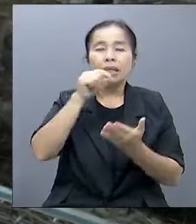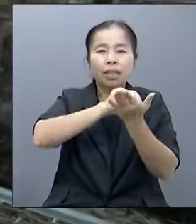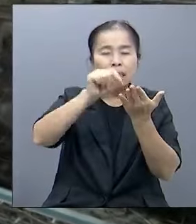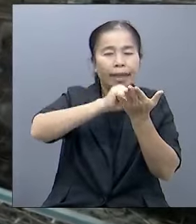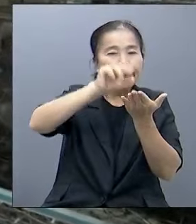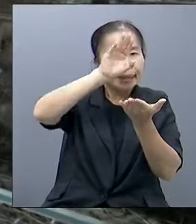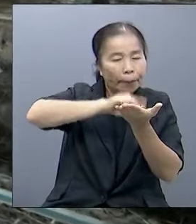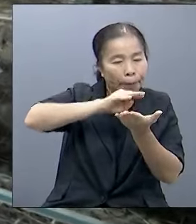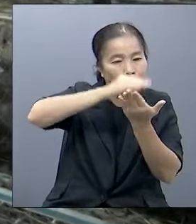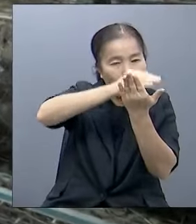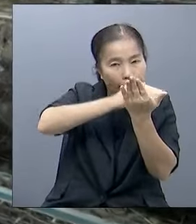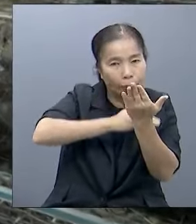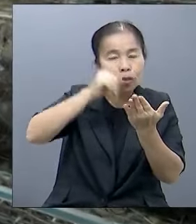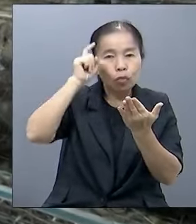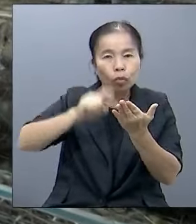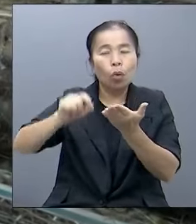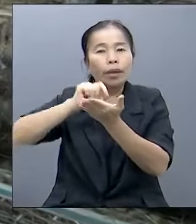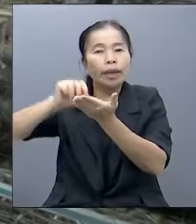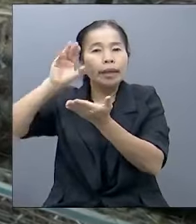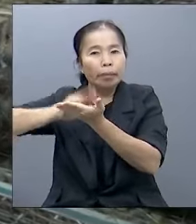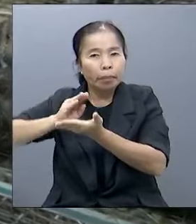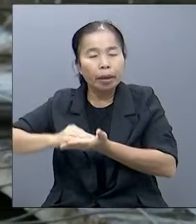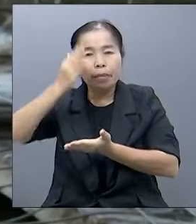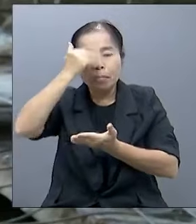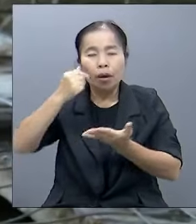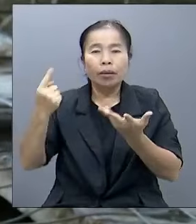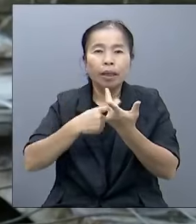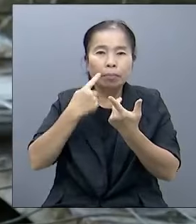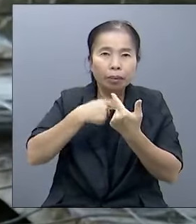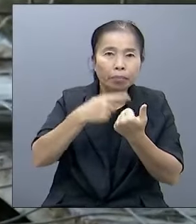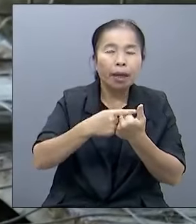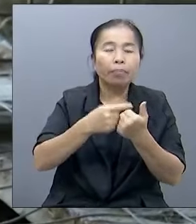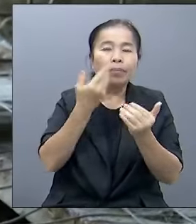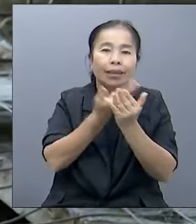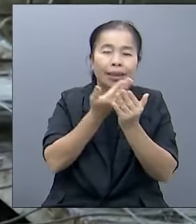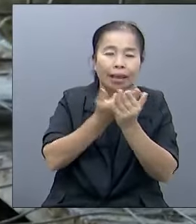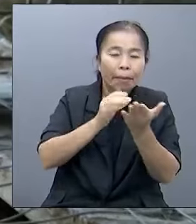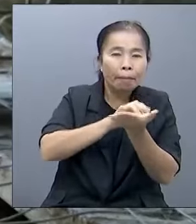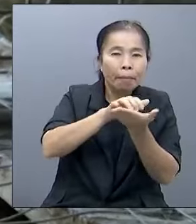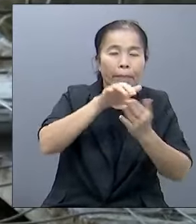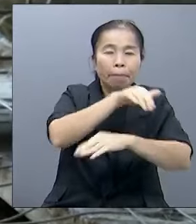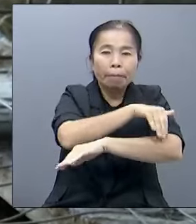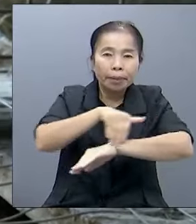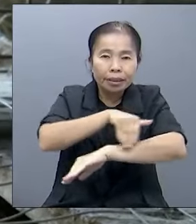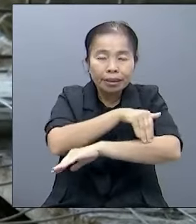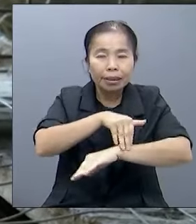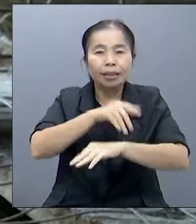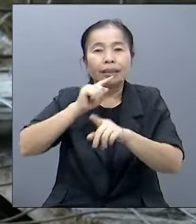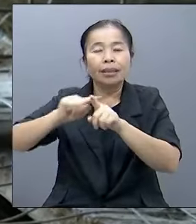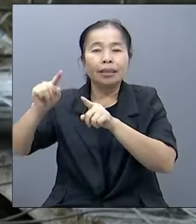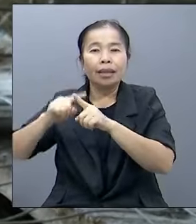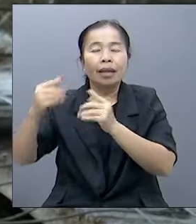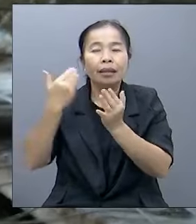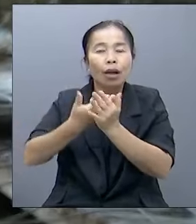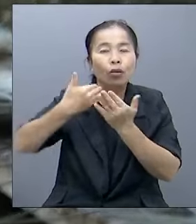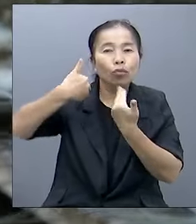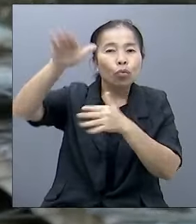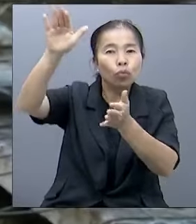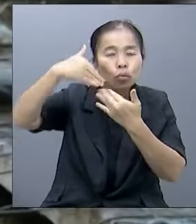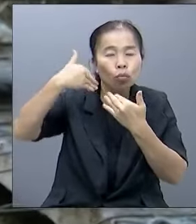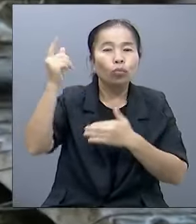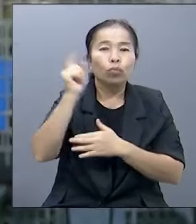องมีตัวเลขเข้ามาประกอบเพื่อเราจะได้รู้ที่มาที่ไปและที่ไปของแต่ละขั้นว่าเราต้องการไปถึงจุด